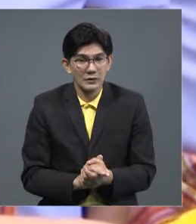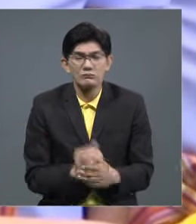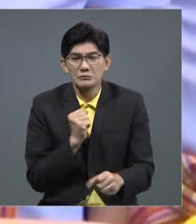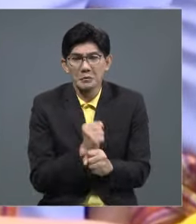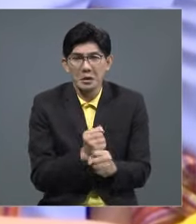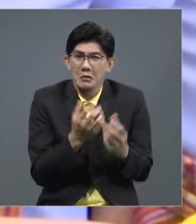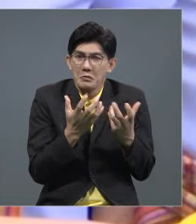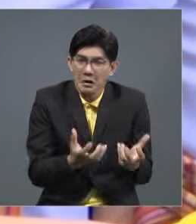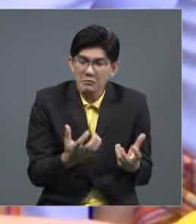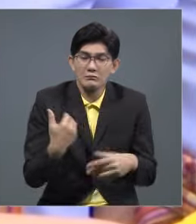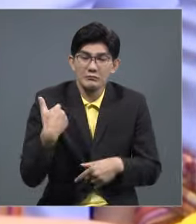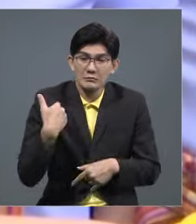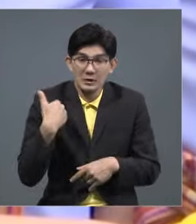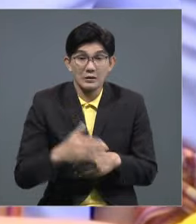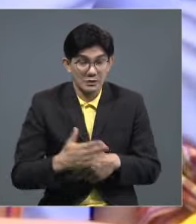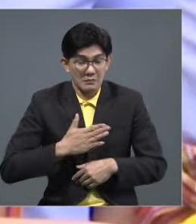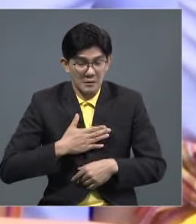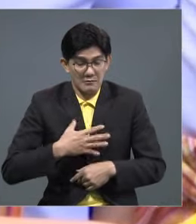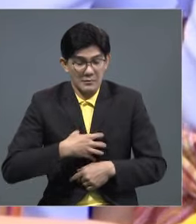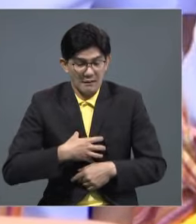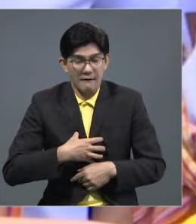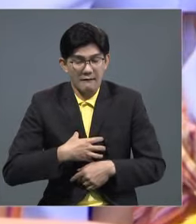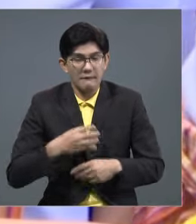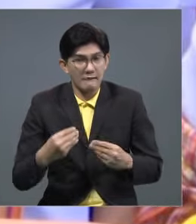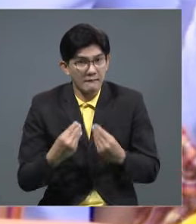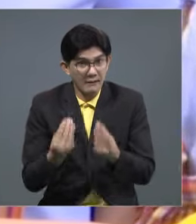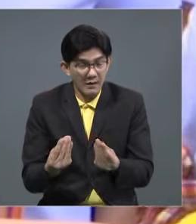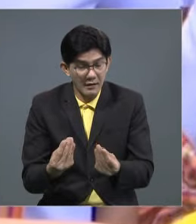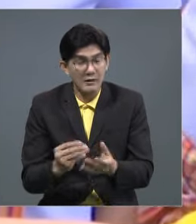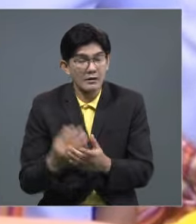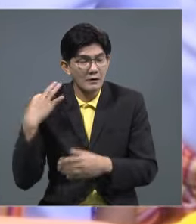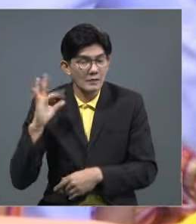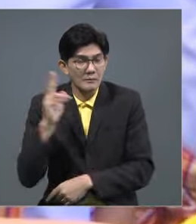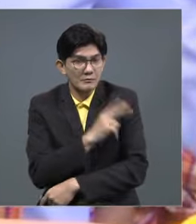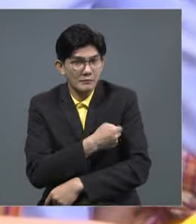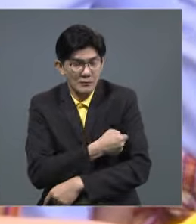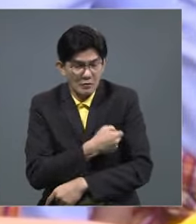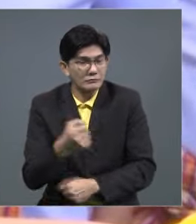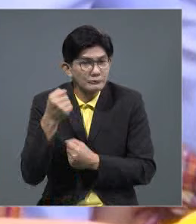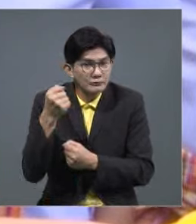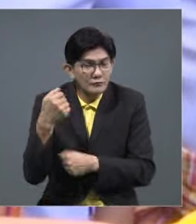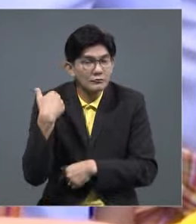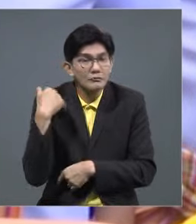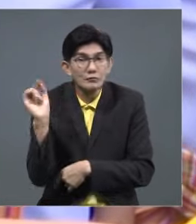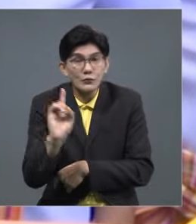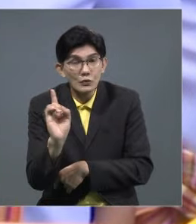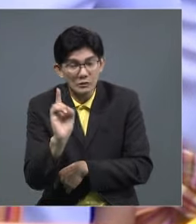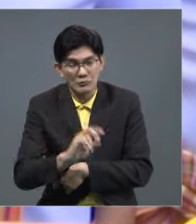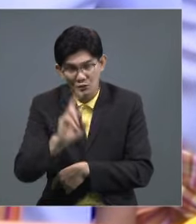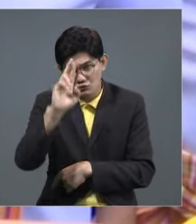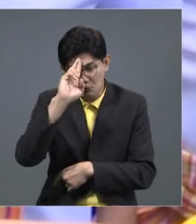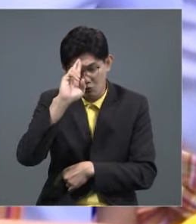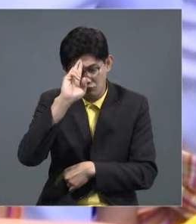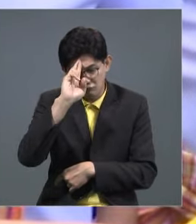หนักนะมีงานหนักแล้วก็เราอยากจะขอให้อสม.ช่วยรณรงค์เกี่ยวกับโรคที่